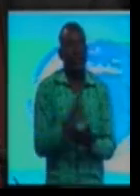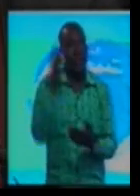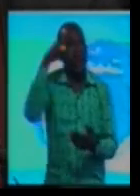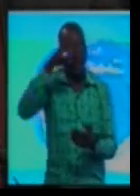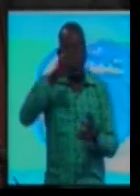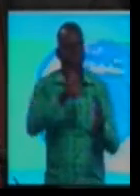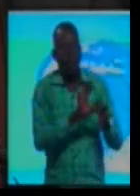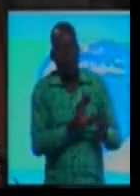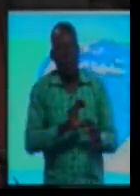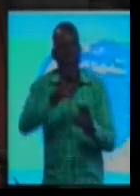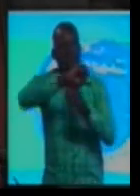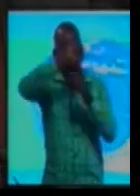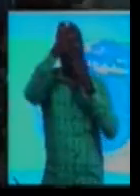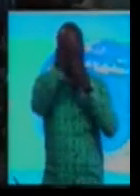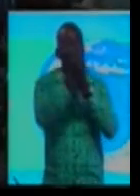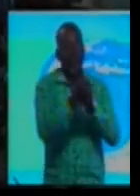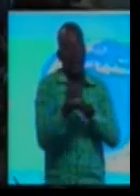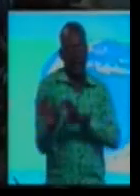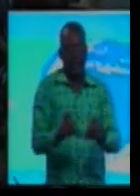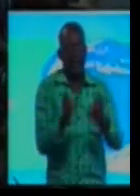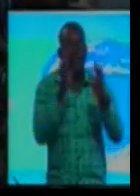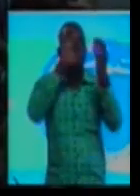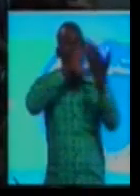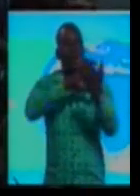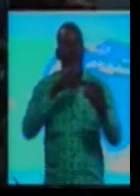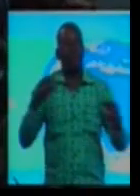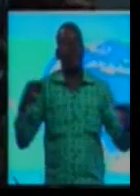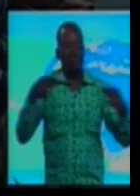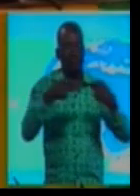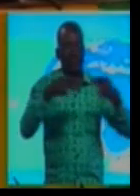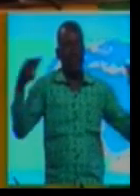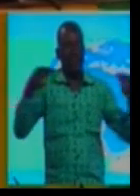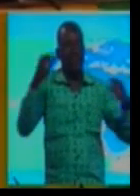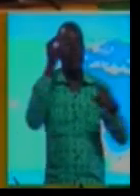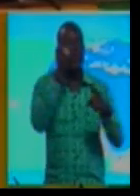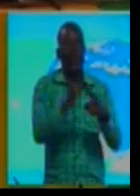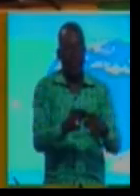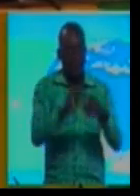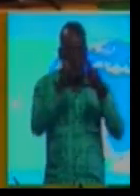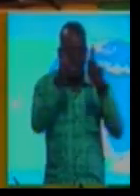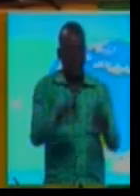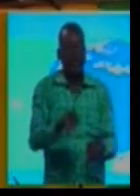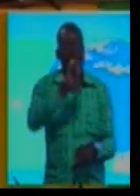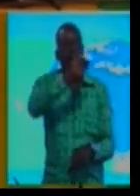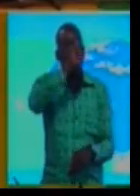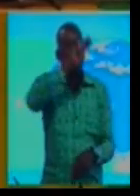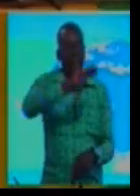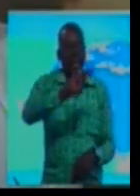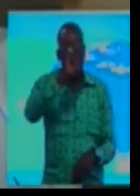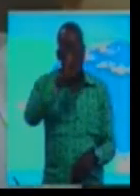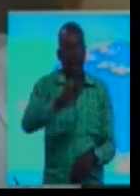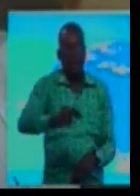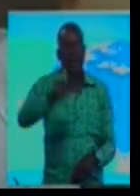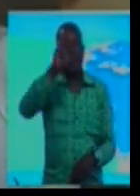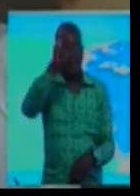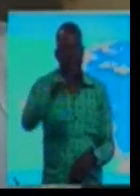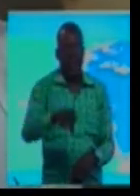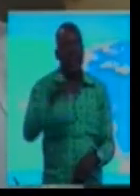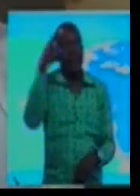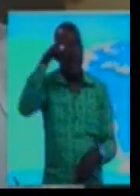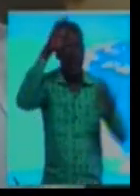Résilience et cohésion sociale pour faire face à l'ennemi. Les mots sont de la délégation de l'APMP, l'alliance des partis de la